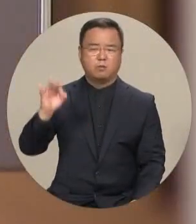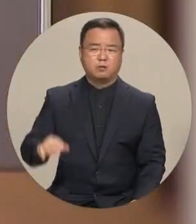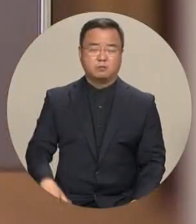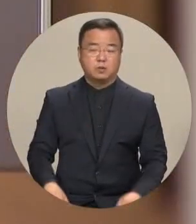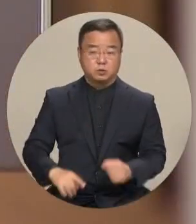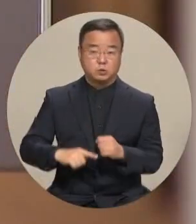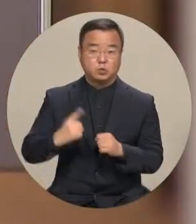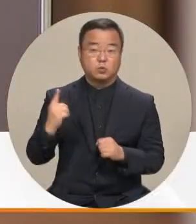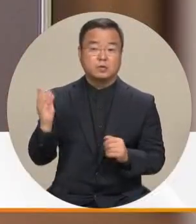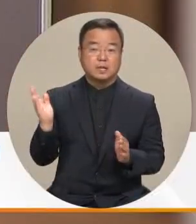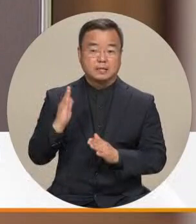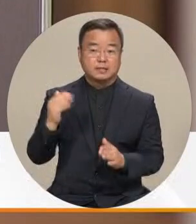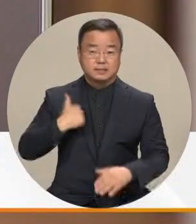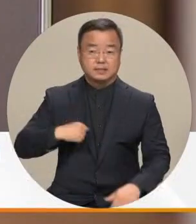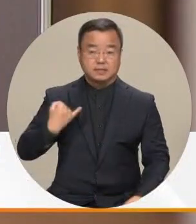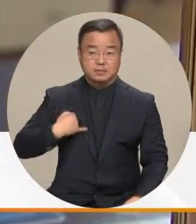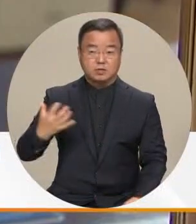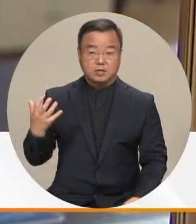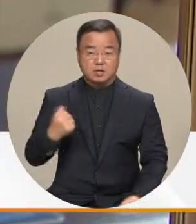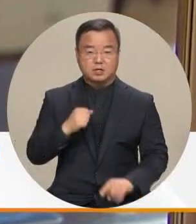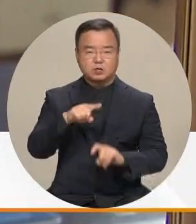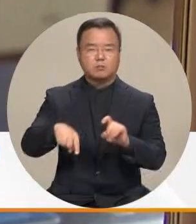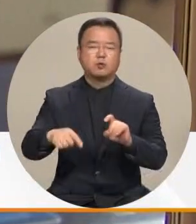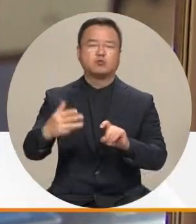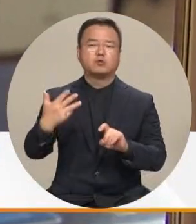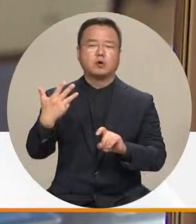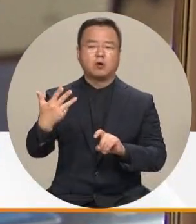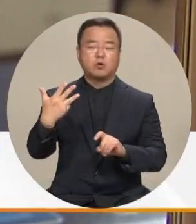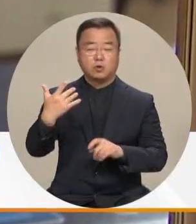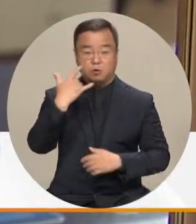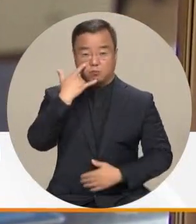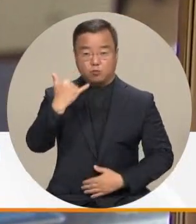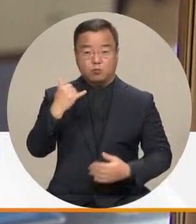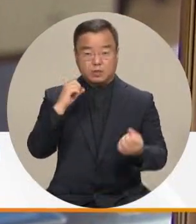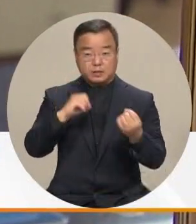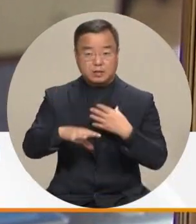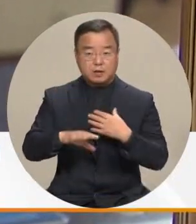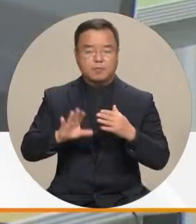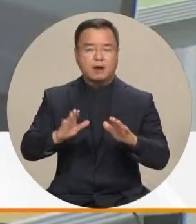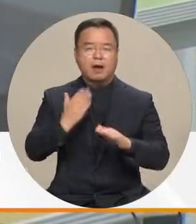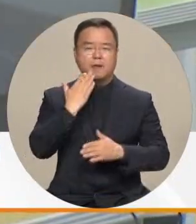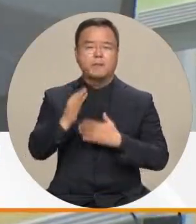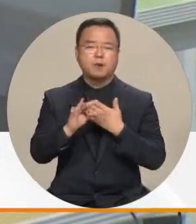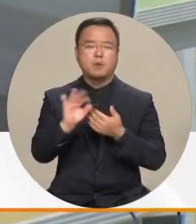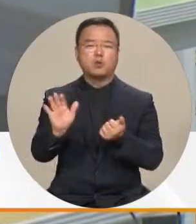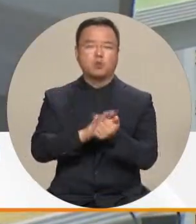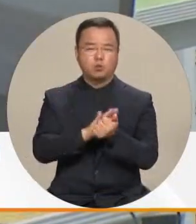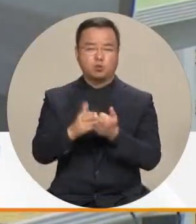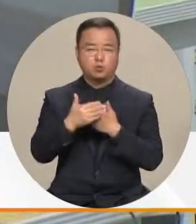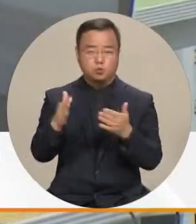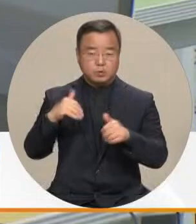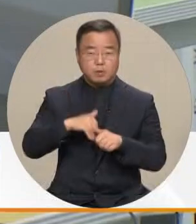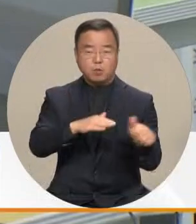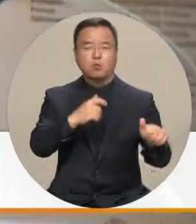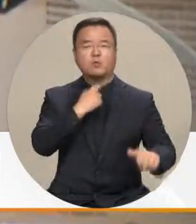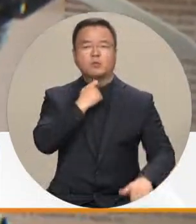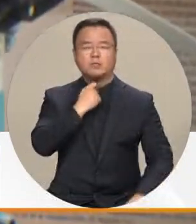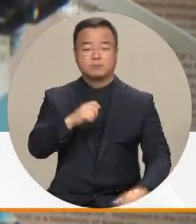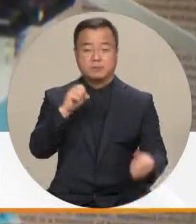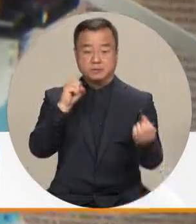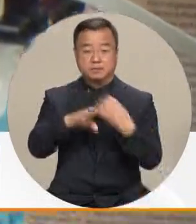초등학생 자녀를 둔 학부모 10명 가운데 8명은 올해 수요조사에서 할 수만 있다면 돌봄 교실에 보내고